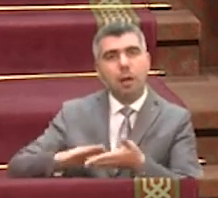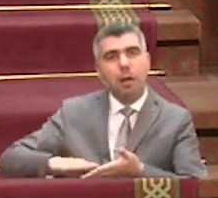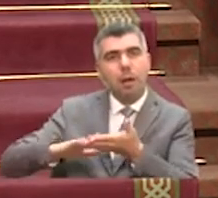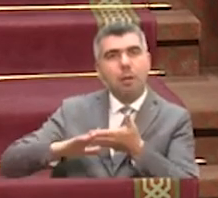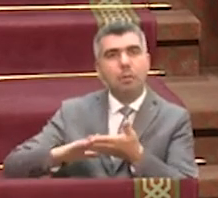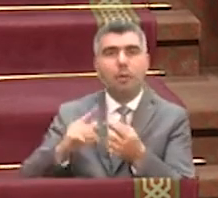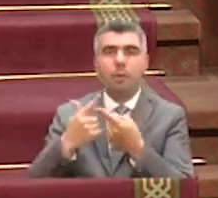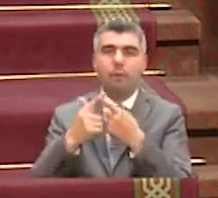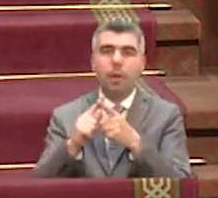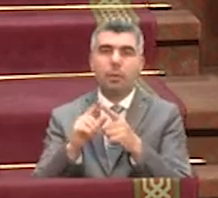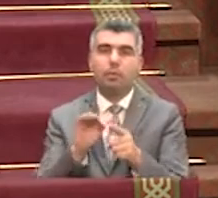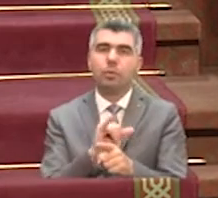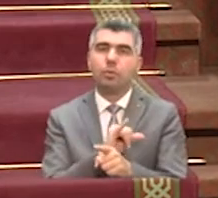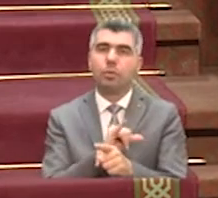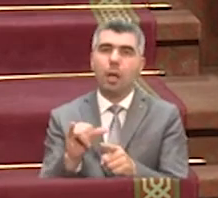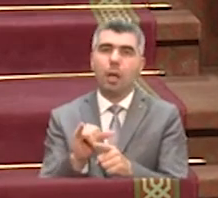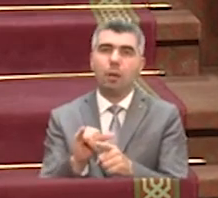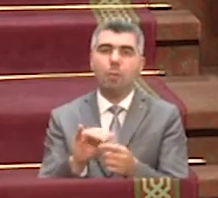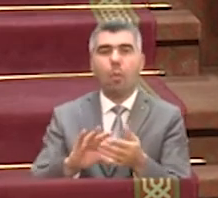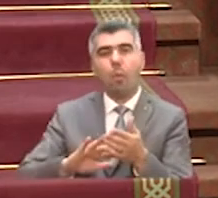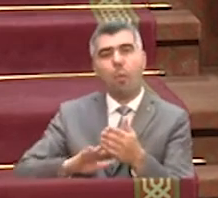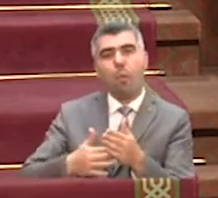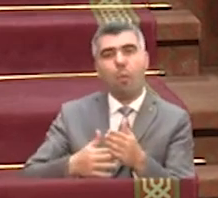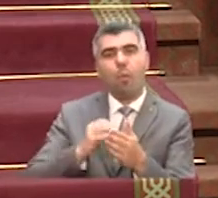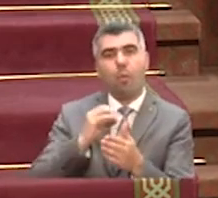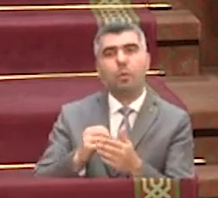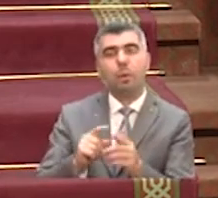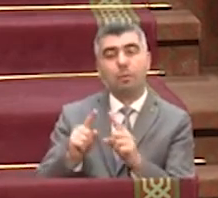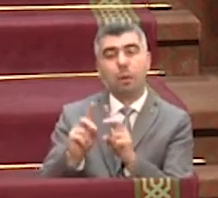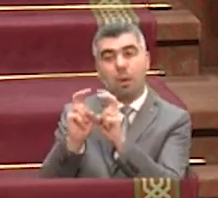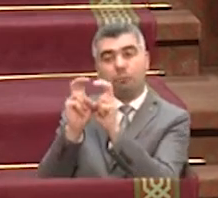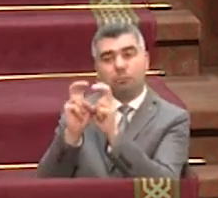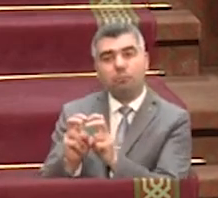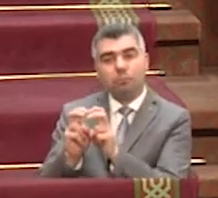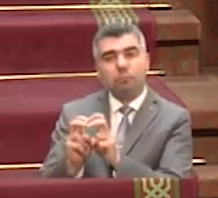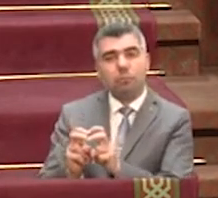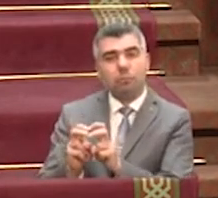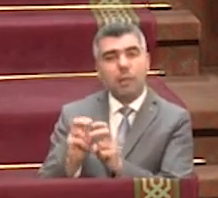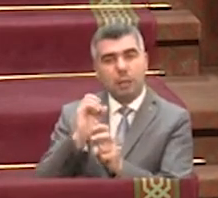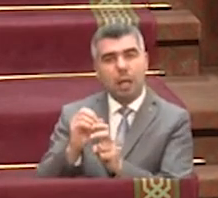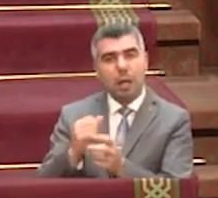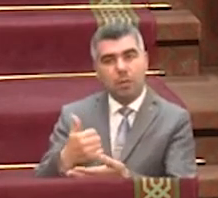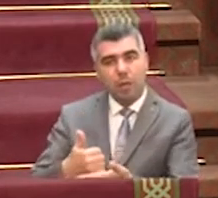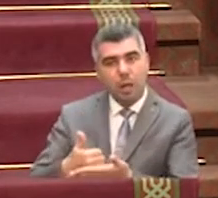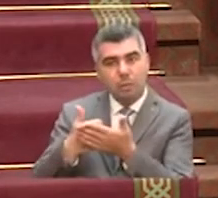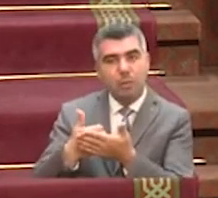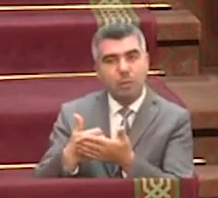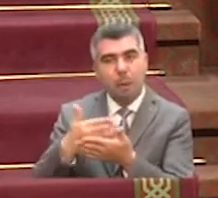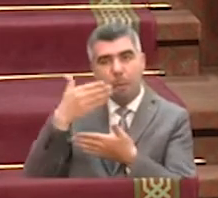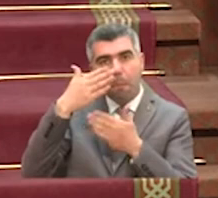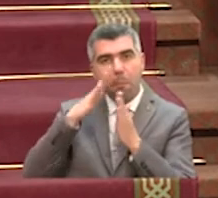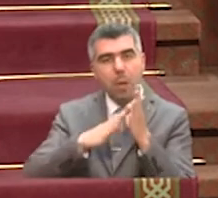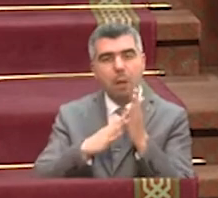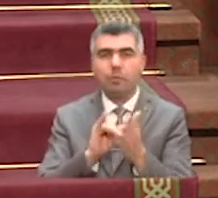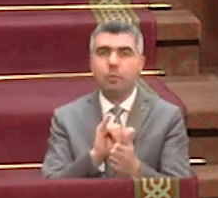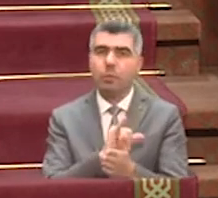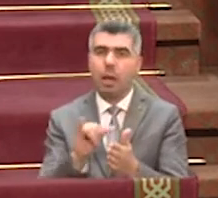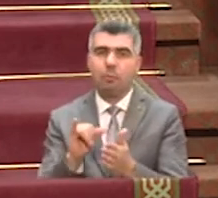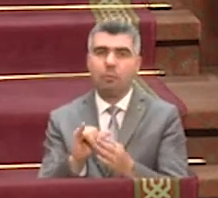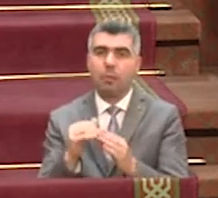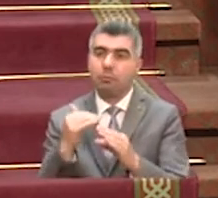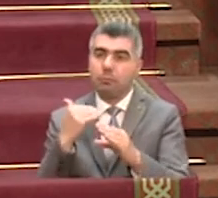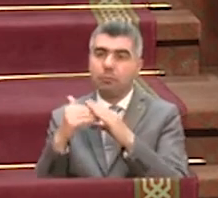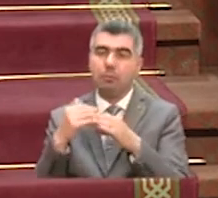المتوسطه. الوضع الان غادي في الاتجاه ديال تدمير الطبقه المتوسطه. المغاربه السيد الوزير بغيناك تبلغ رئيس